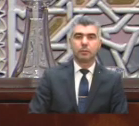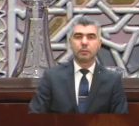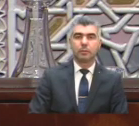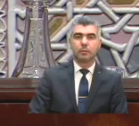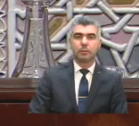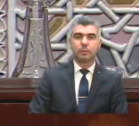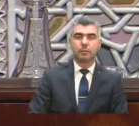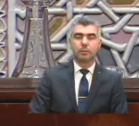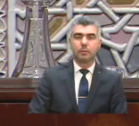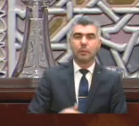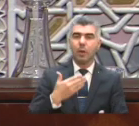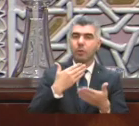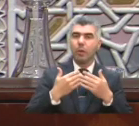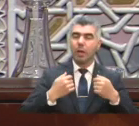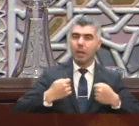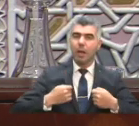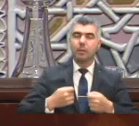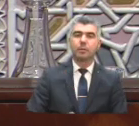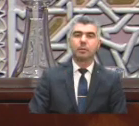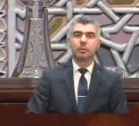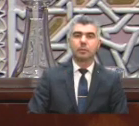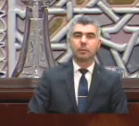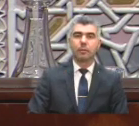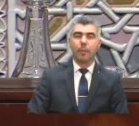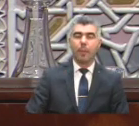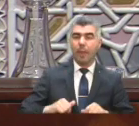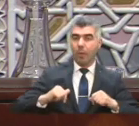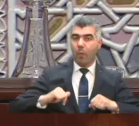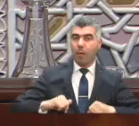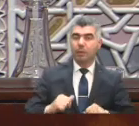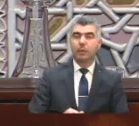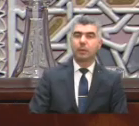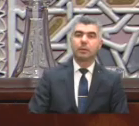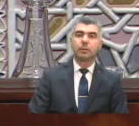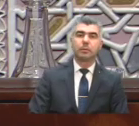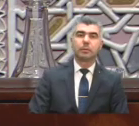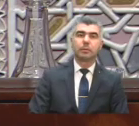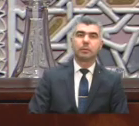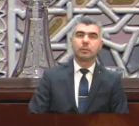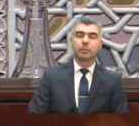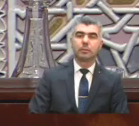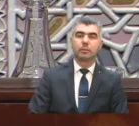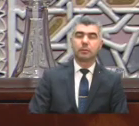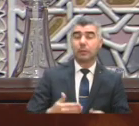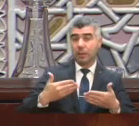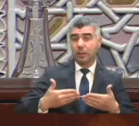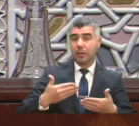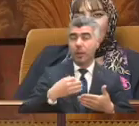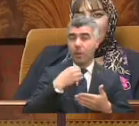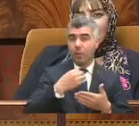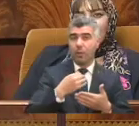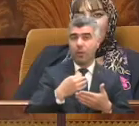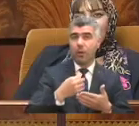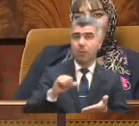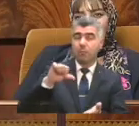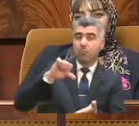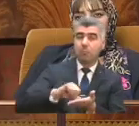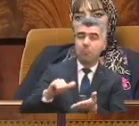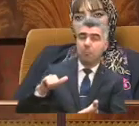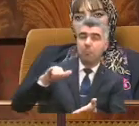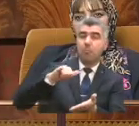شكرا السيد الرئيسة. السيد الوزير، فقط هذه فرصة باش نذكركم بالوضع ديال المطار ديال